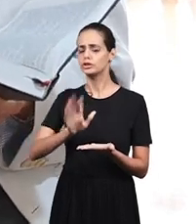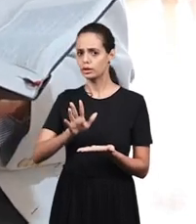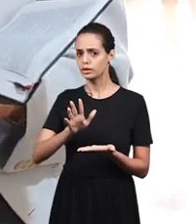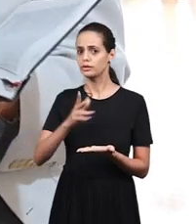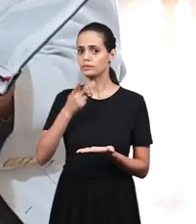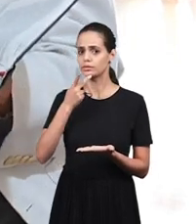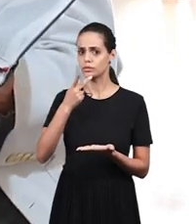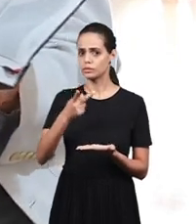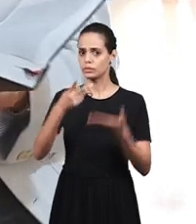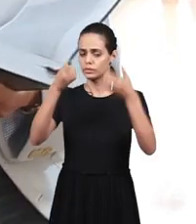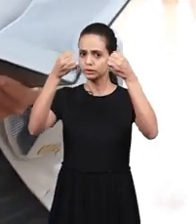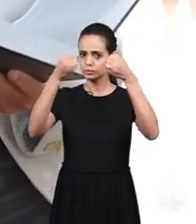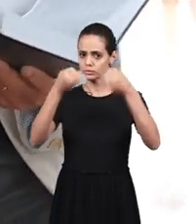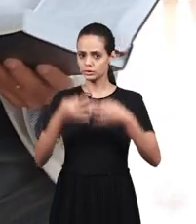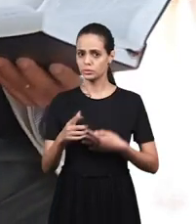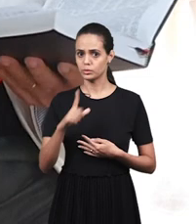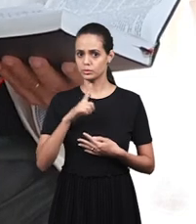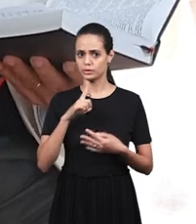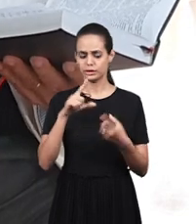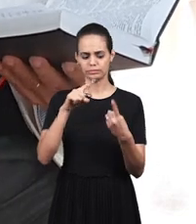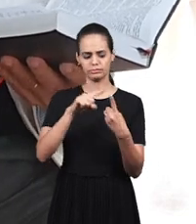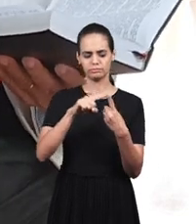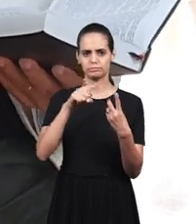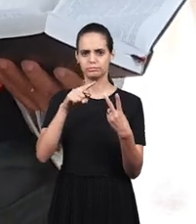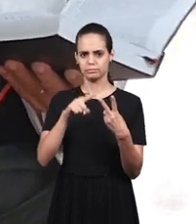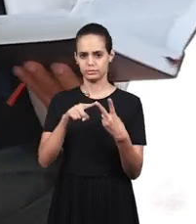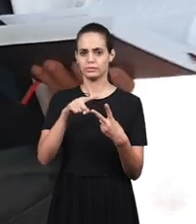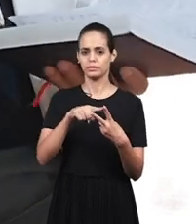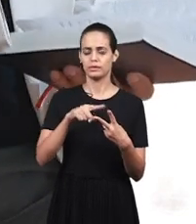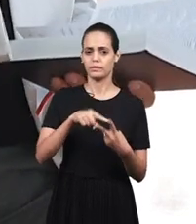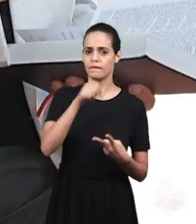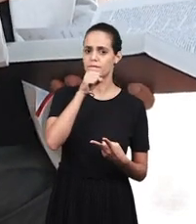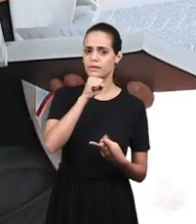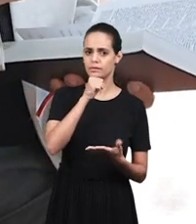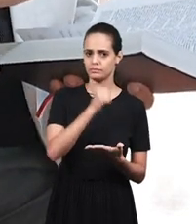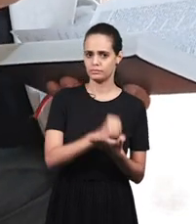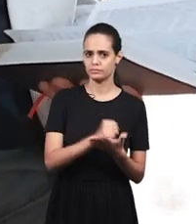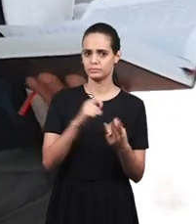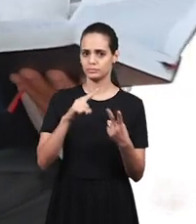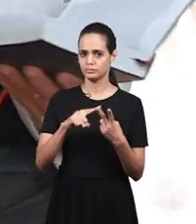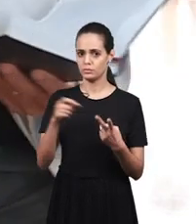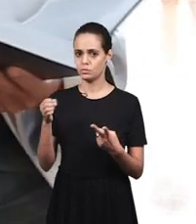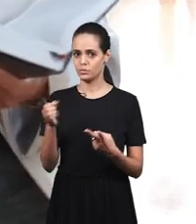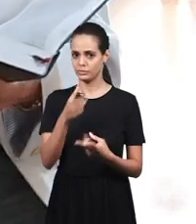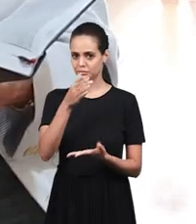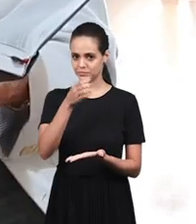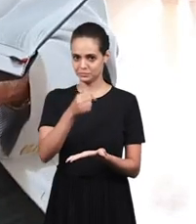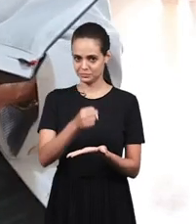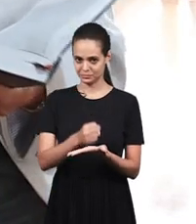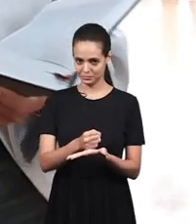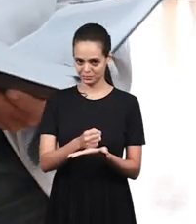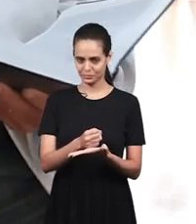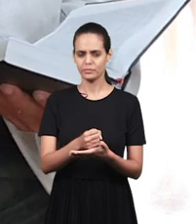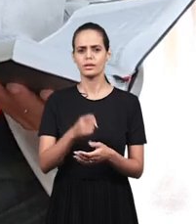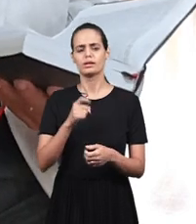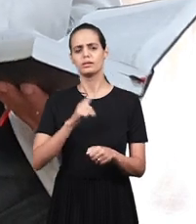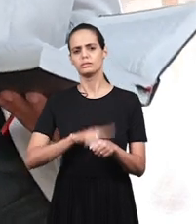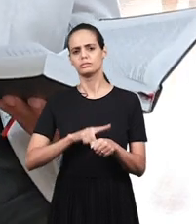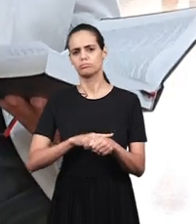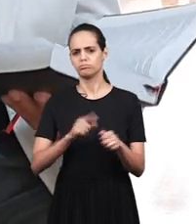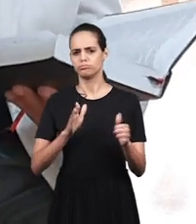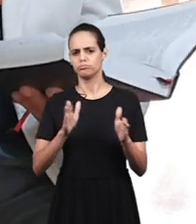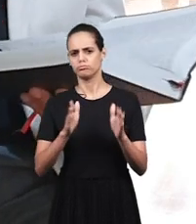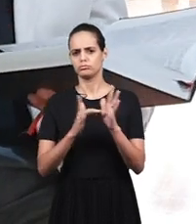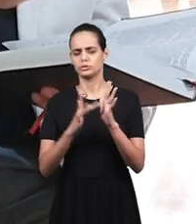Уже было сказано, что Библия — это Слово Божье. Она разделена на две части, на Ветхий Завет и на Новый Завет. Когда мы